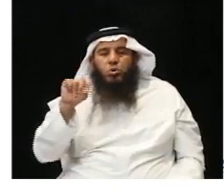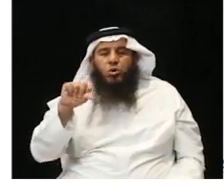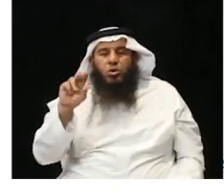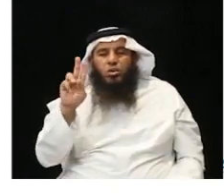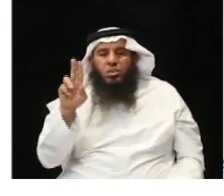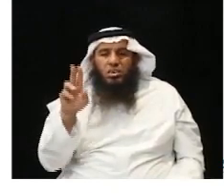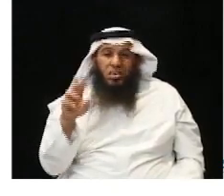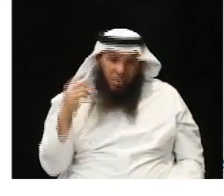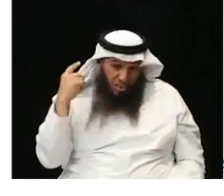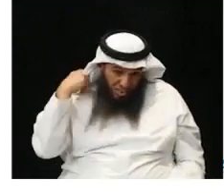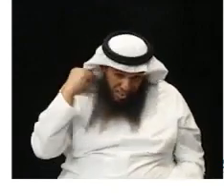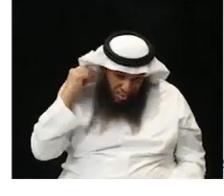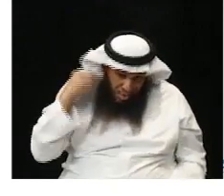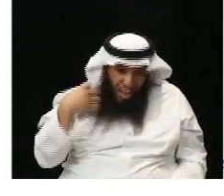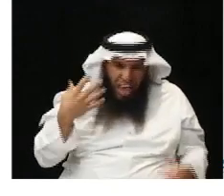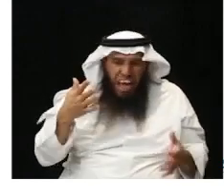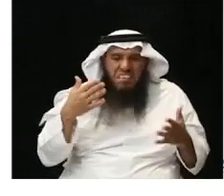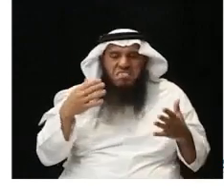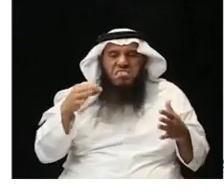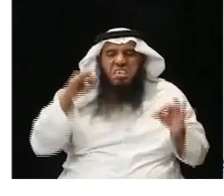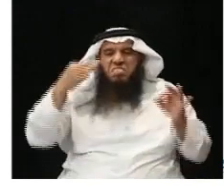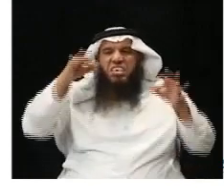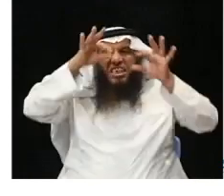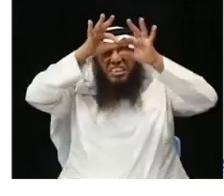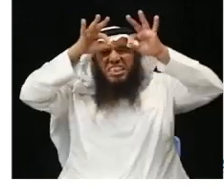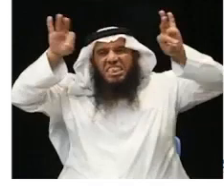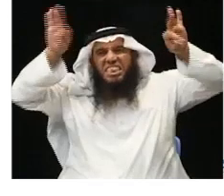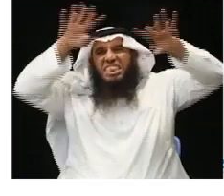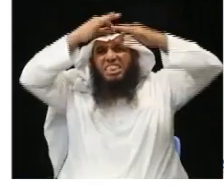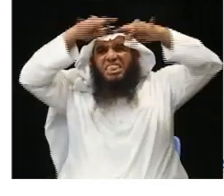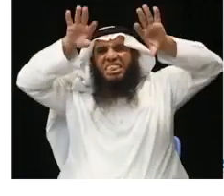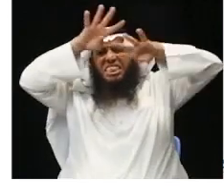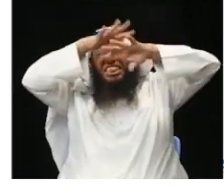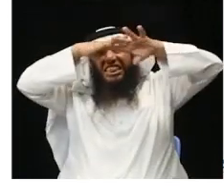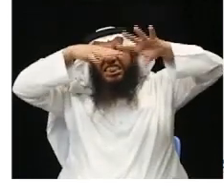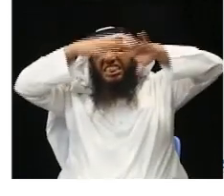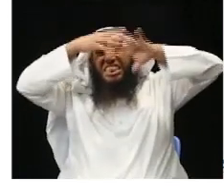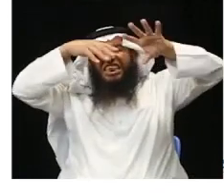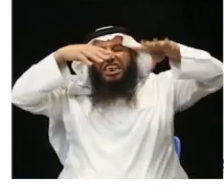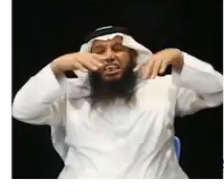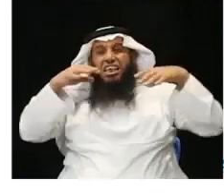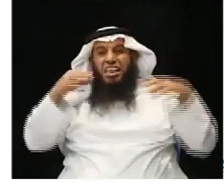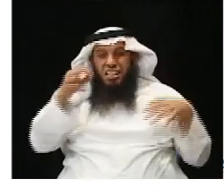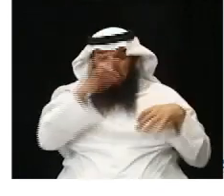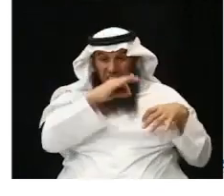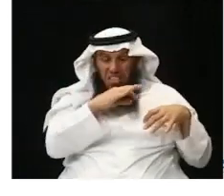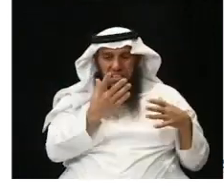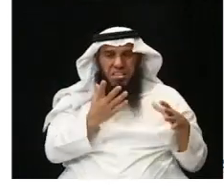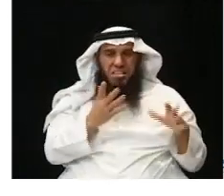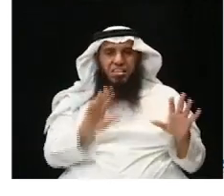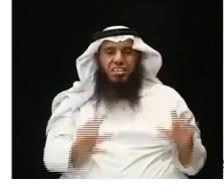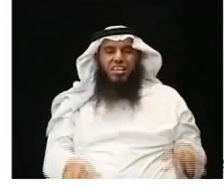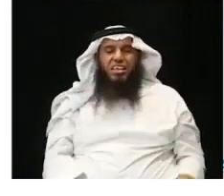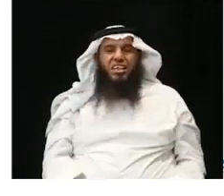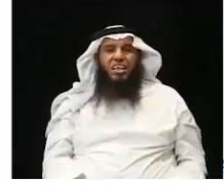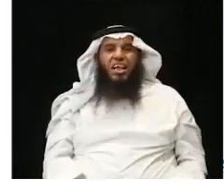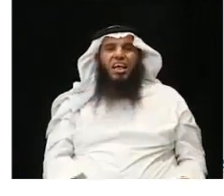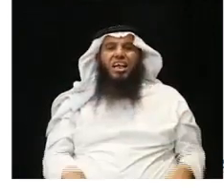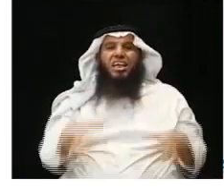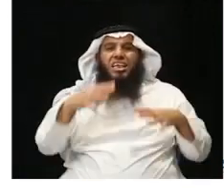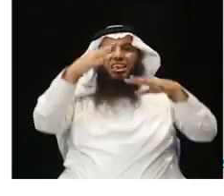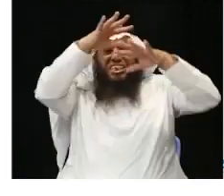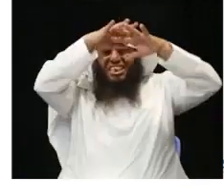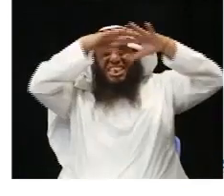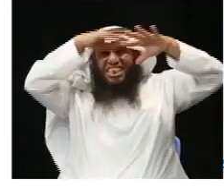وهو من البيوت الهشة الرقيقة التي لا تنفع ولا تضر ولا تحمي هي بيوت